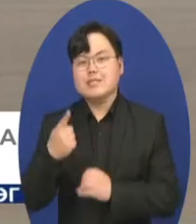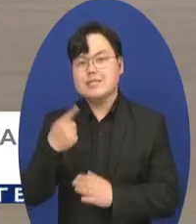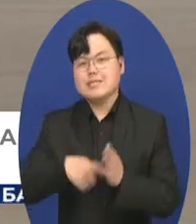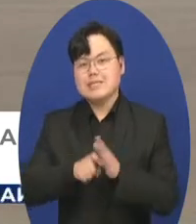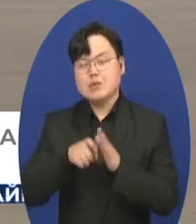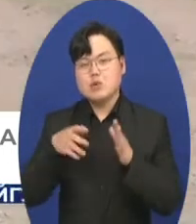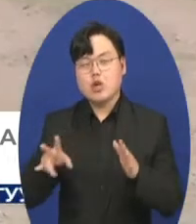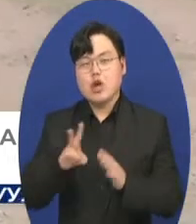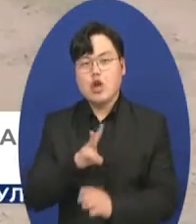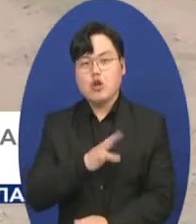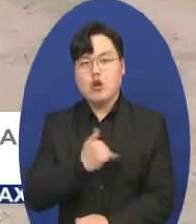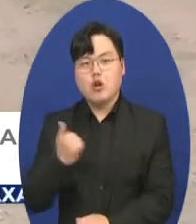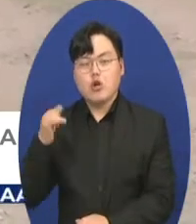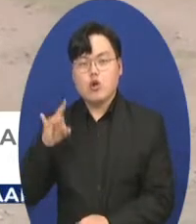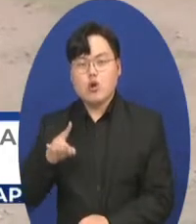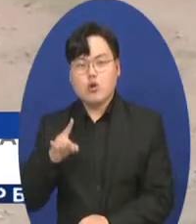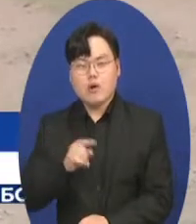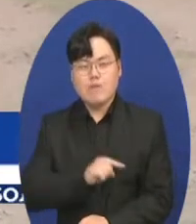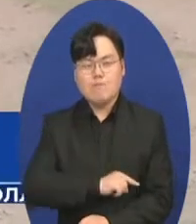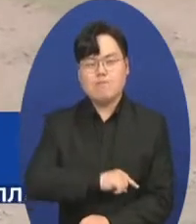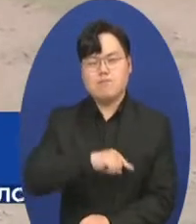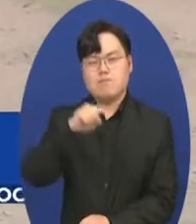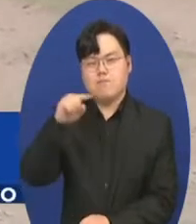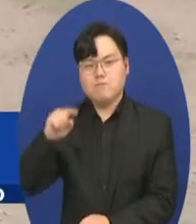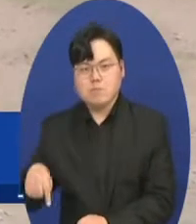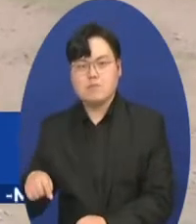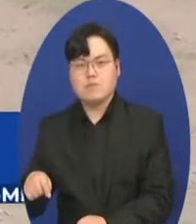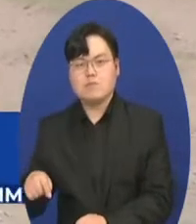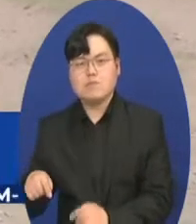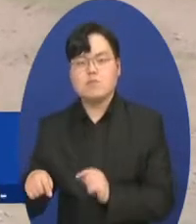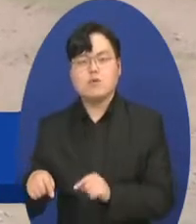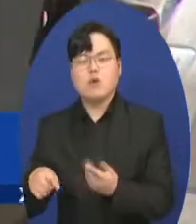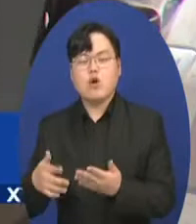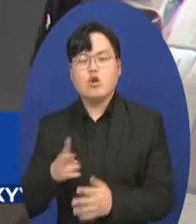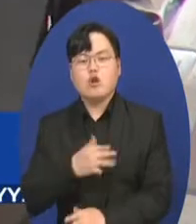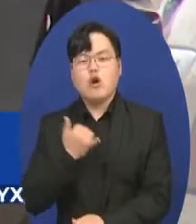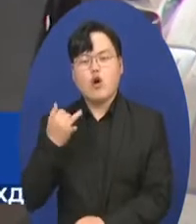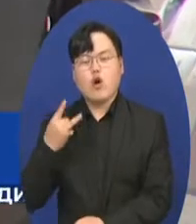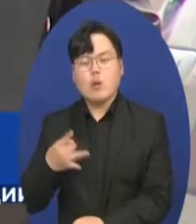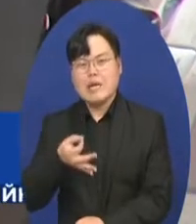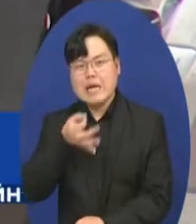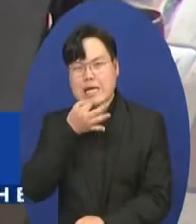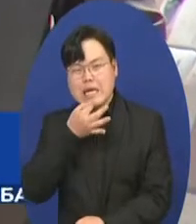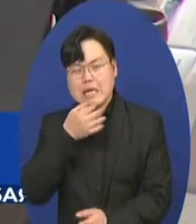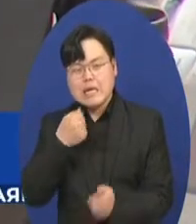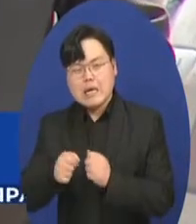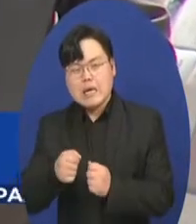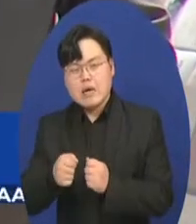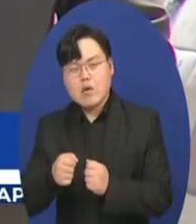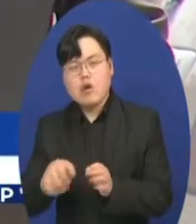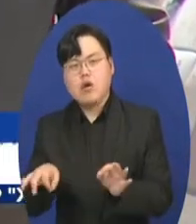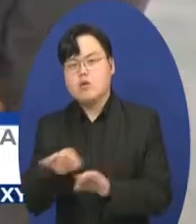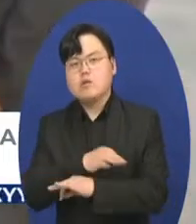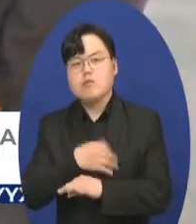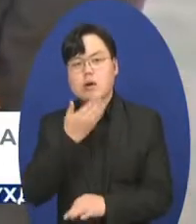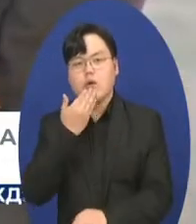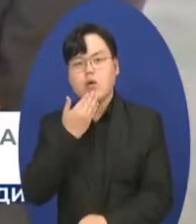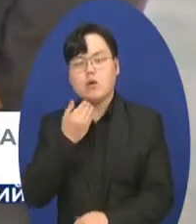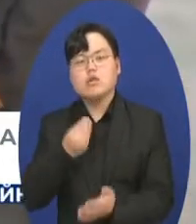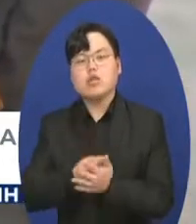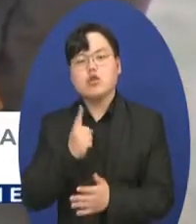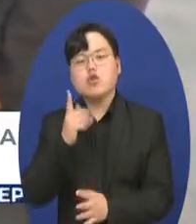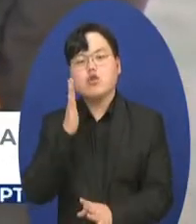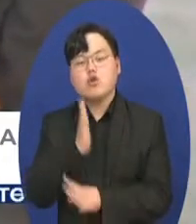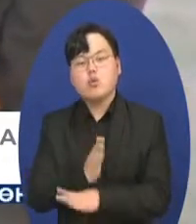Сүүлийн 1 сард ноолрын үн огцон өсч буурсан. Үнийн савлгаа их байгаа учраас ноолураа тушаах малчдын тоож эрс буурчээ. Хоногтоо 1